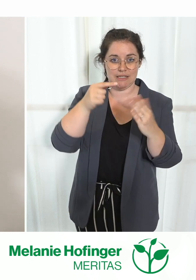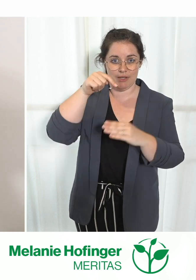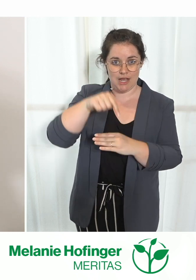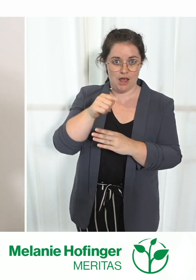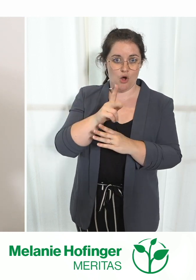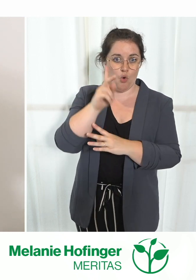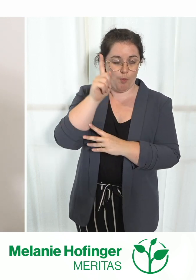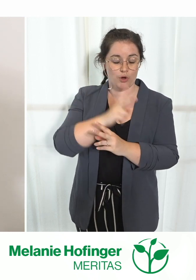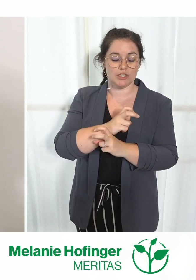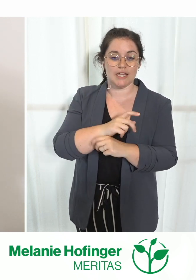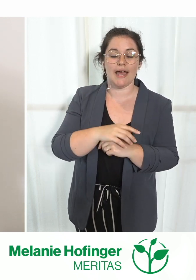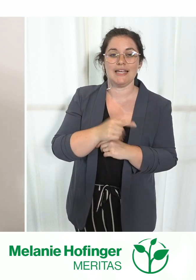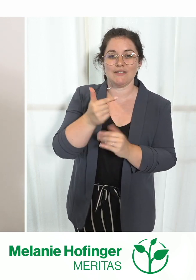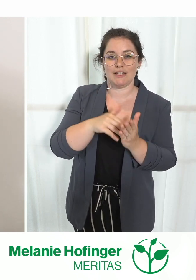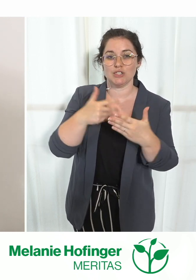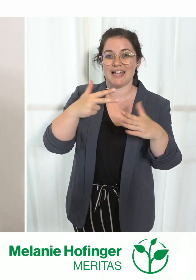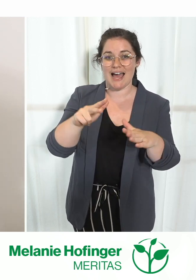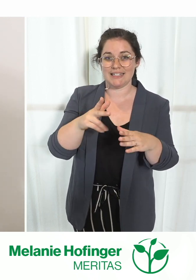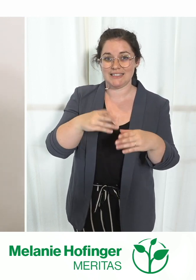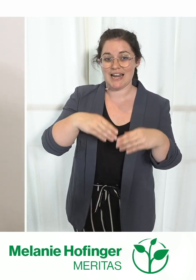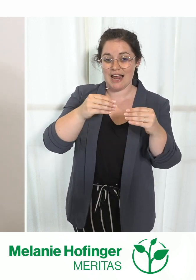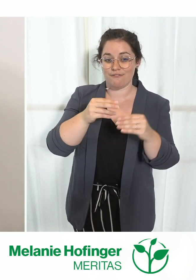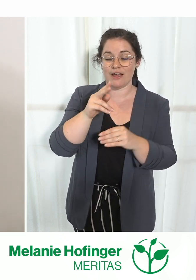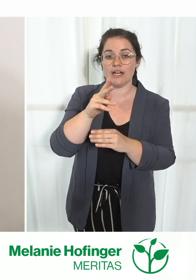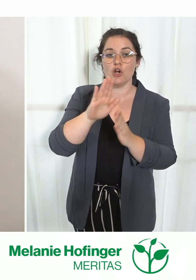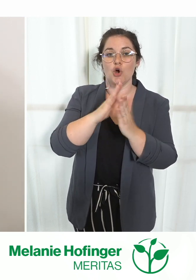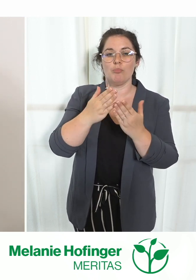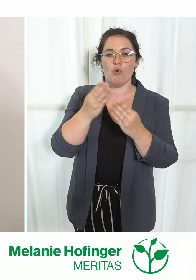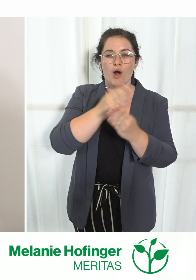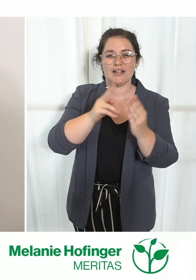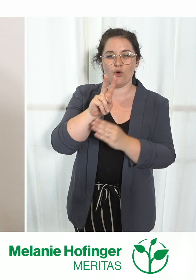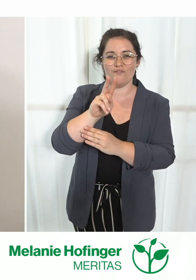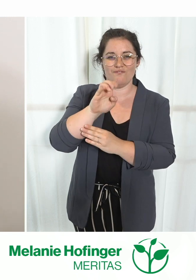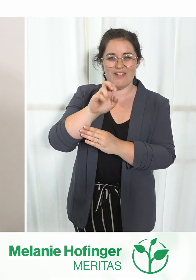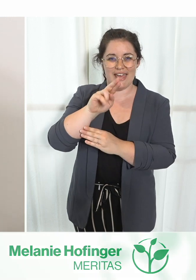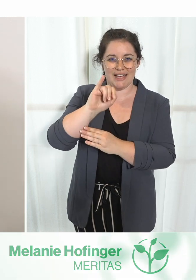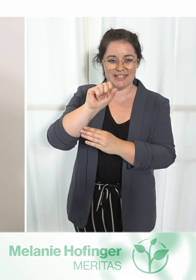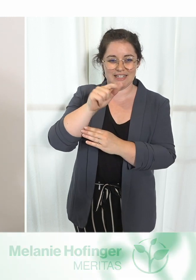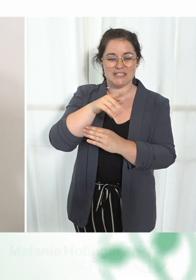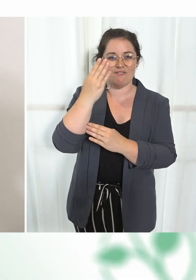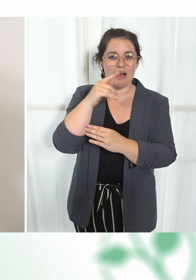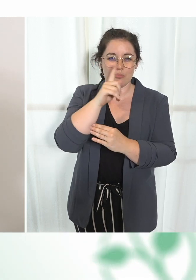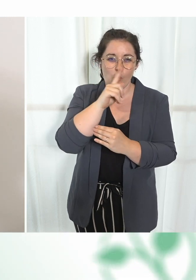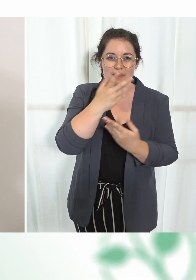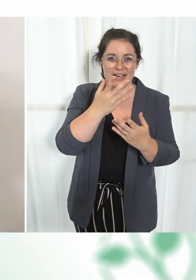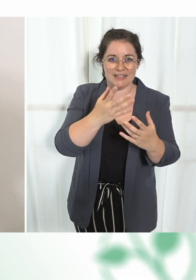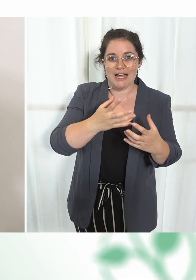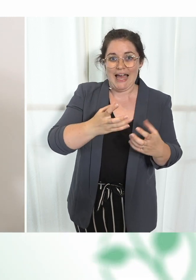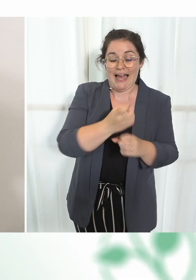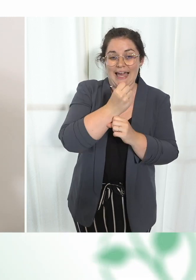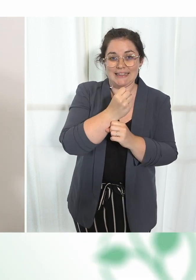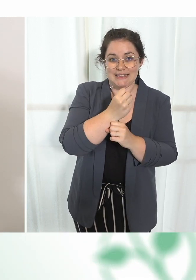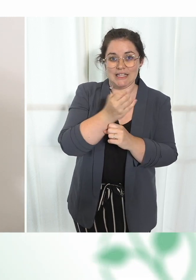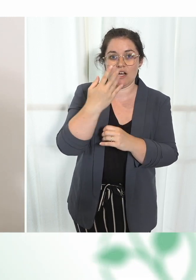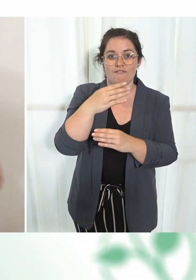2018 begonnen, die Buchhandlung Veritas, die werden viele vielleicht noch kennen, zu retten und habe die Buchhandlung mit 12